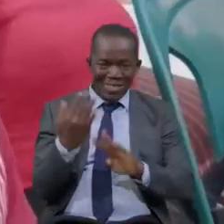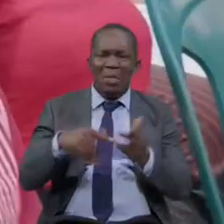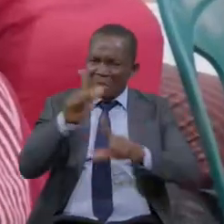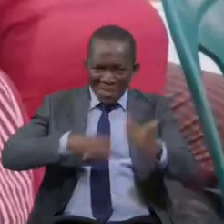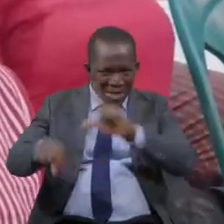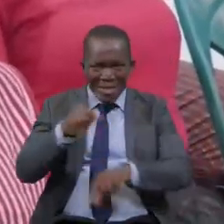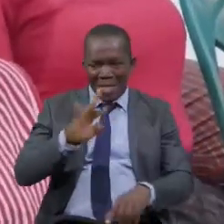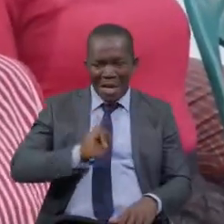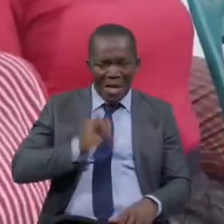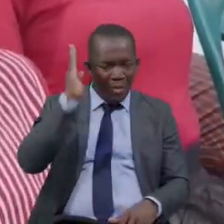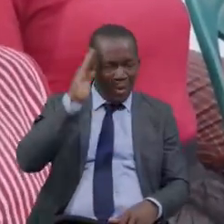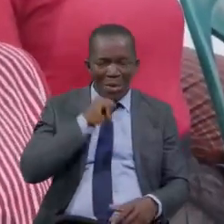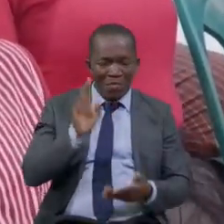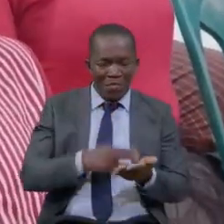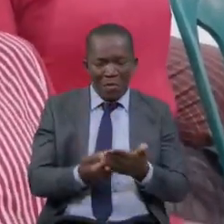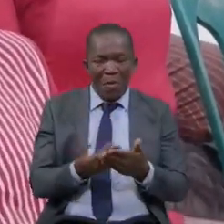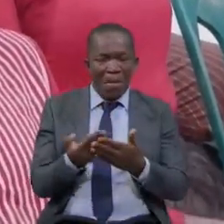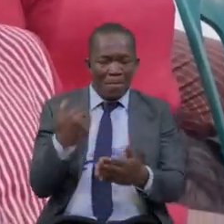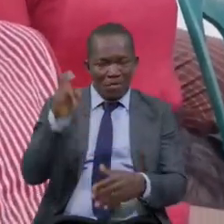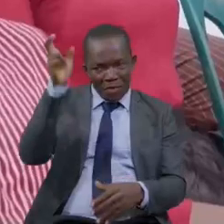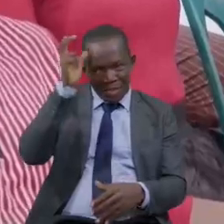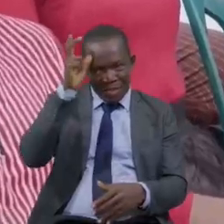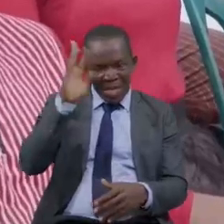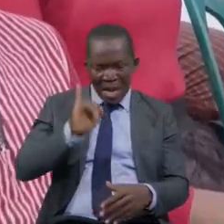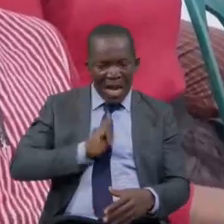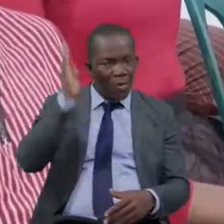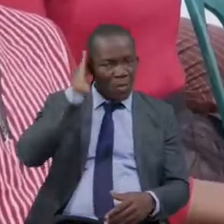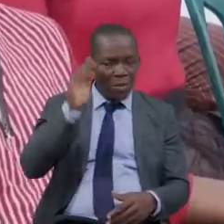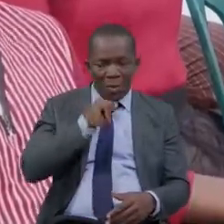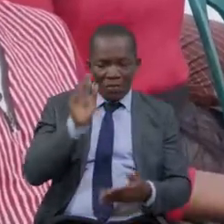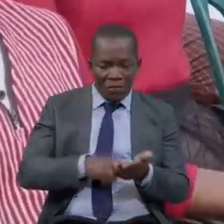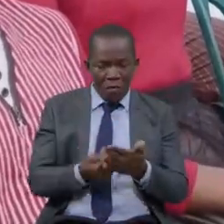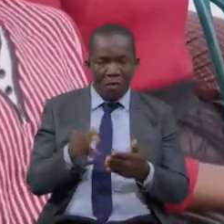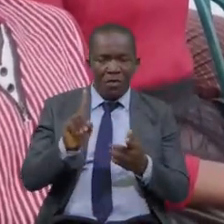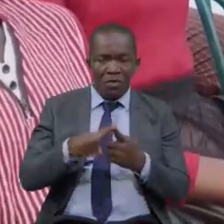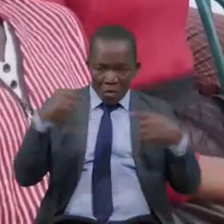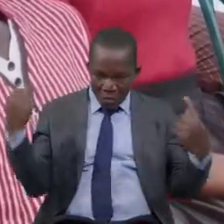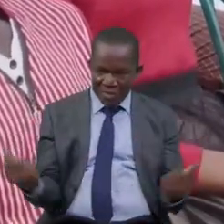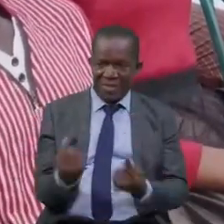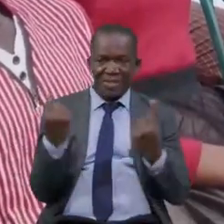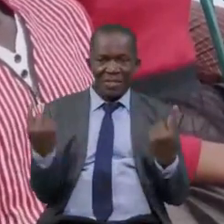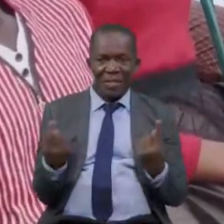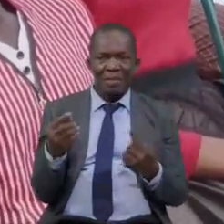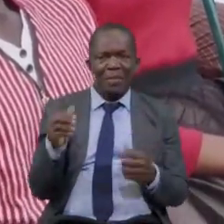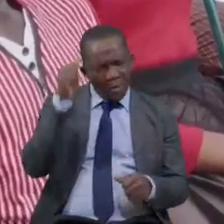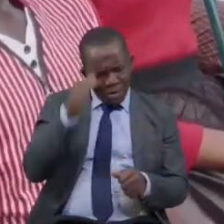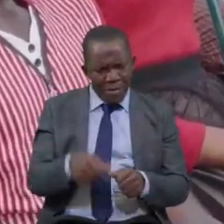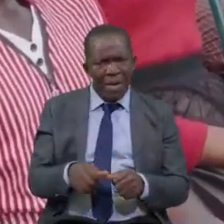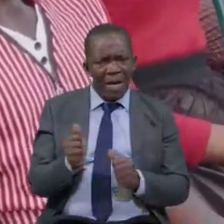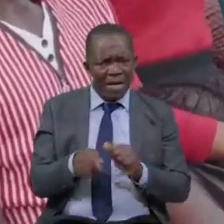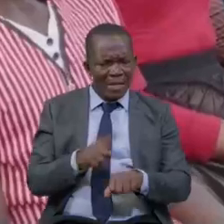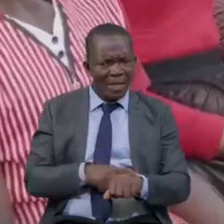Je ne tomberai pas dans le péché. Rappelez-vous, chaque fois que la tentation vient pour que